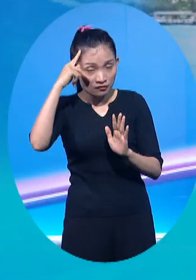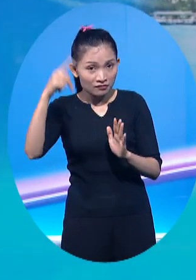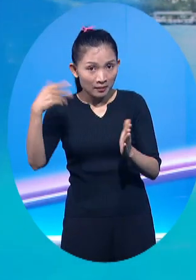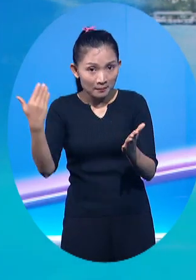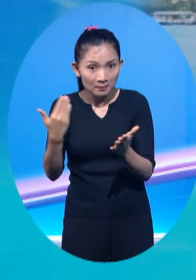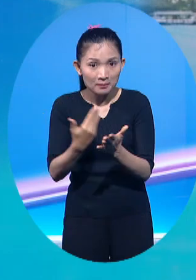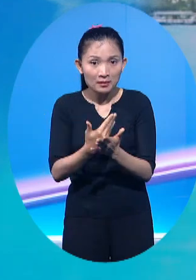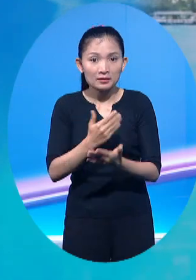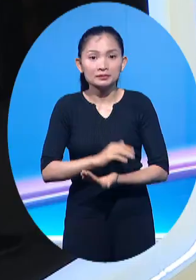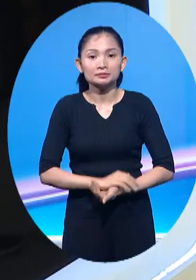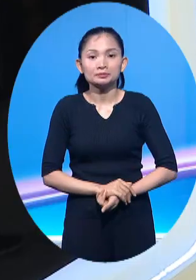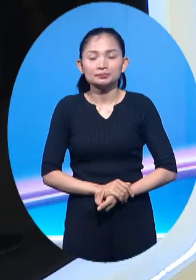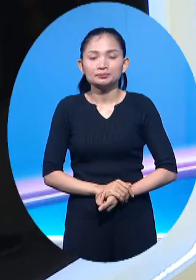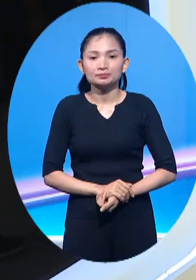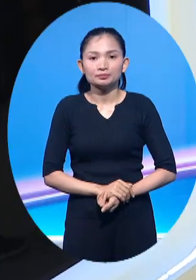người tiêu dùng.